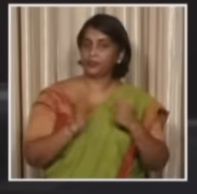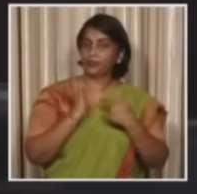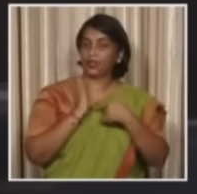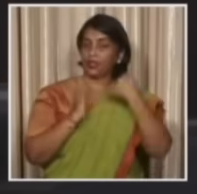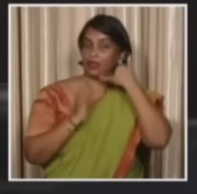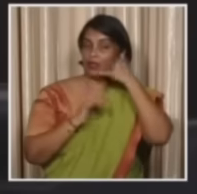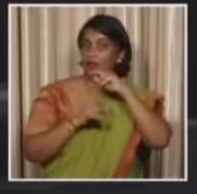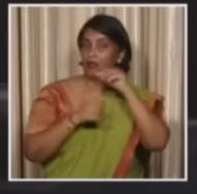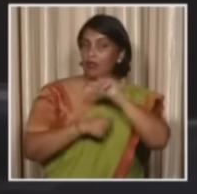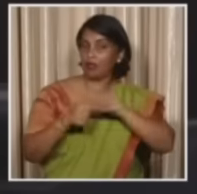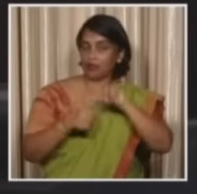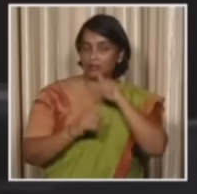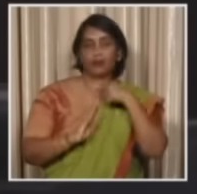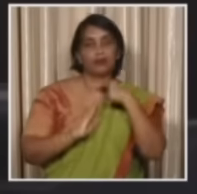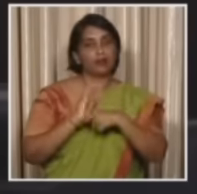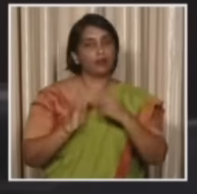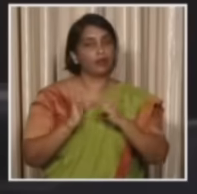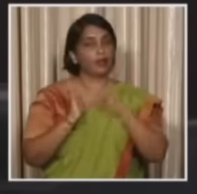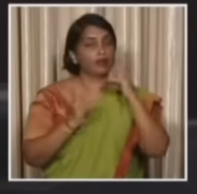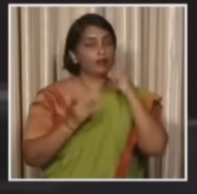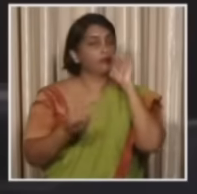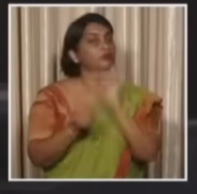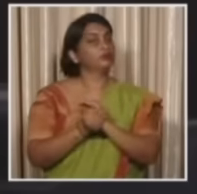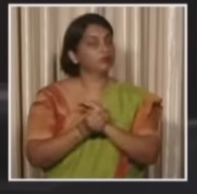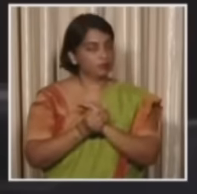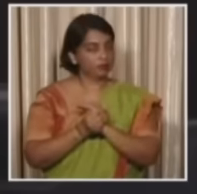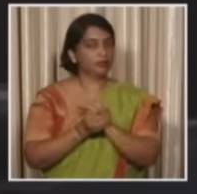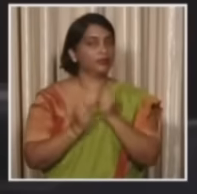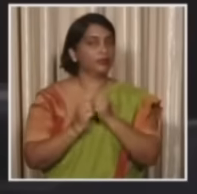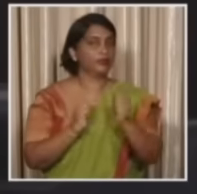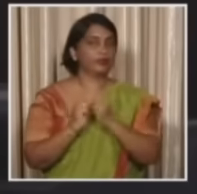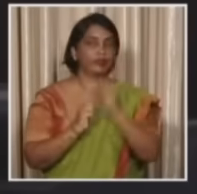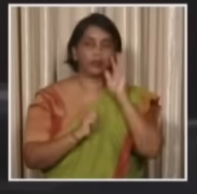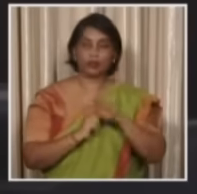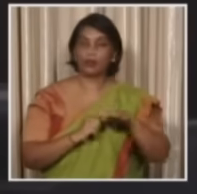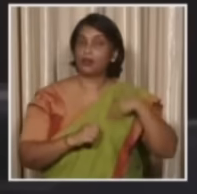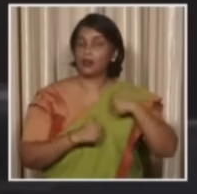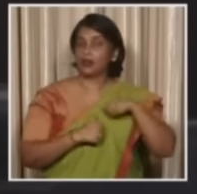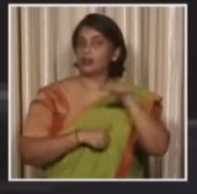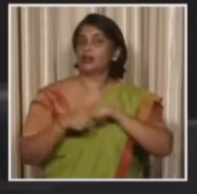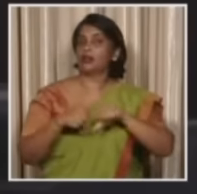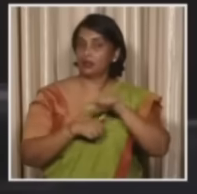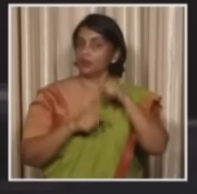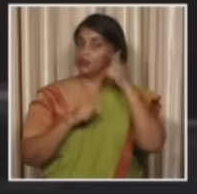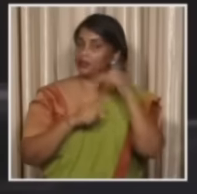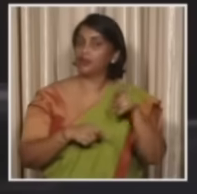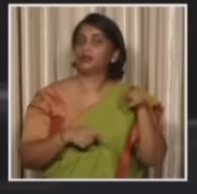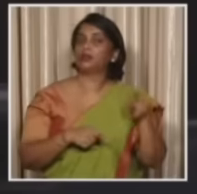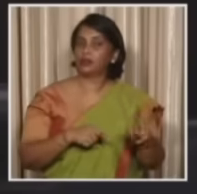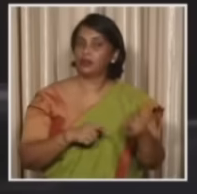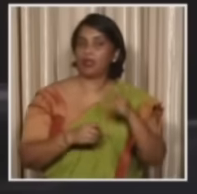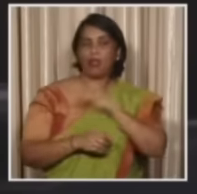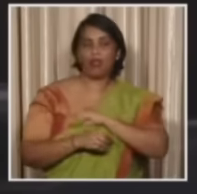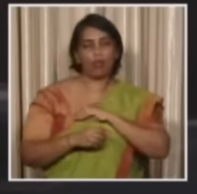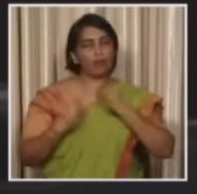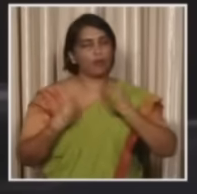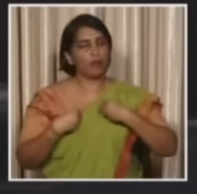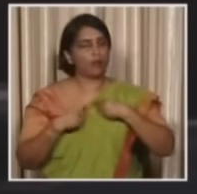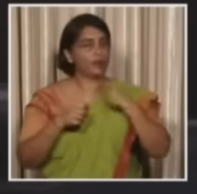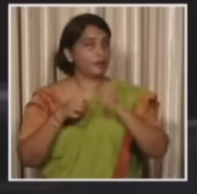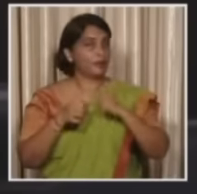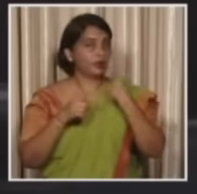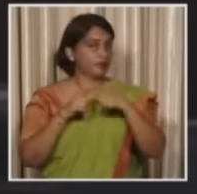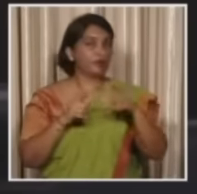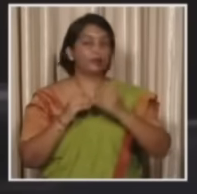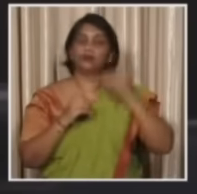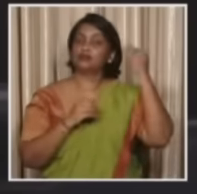ආයතනය කියන්නේ අපේ රටේ ජාතික ආරක්ෂාව පිළිබඳ කටයුතු කරන ප්‍රධාන ආයතනයක්. එනිසා මේක ලාභ ප්‍රශ්න විතරක් නෙමෙයි,